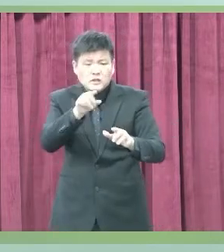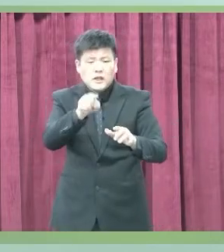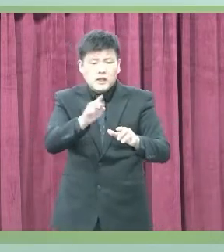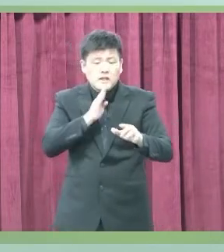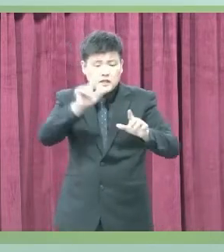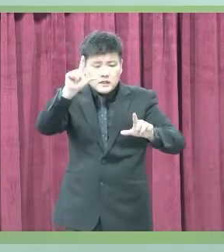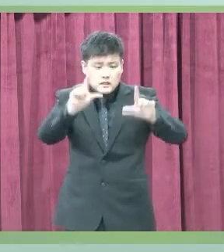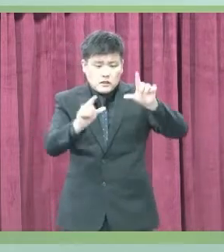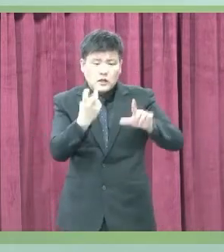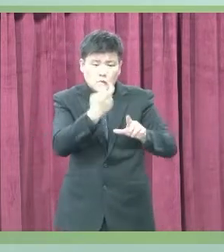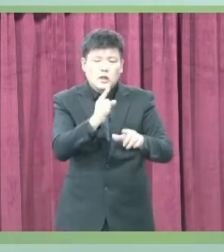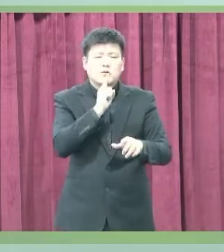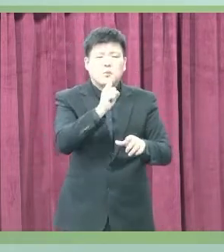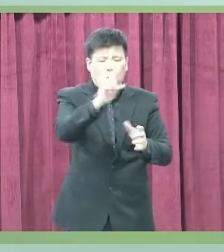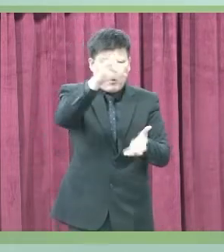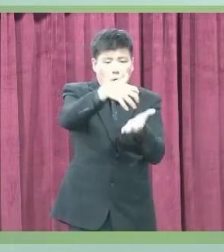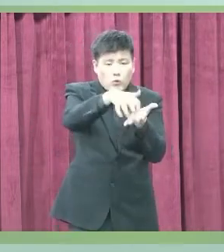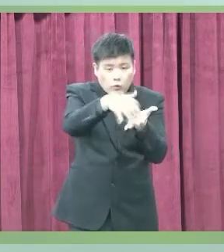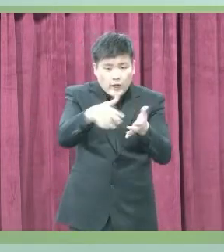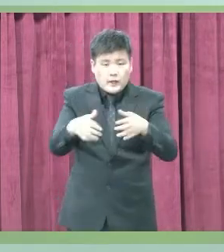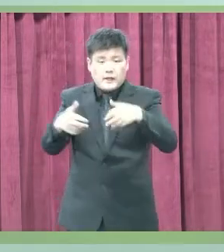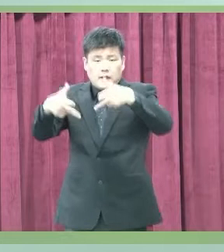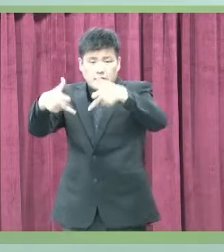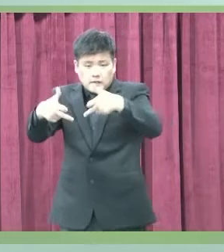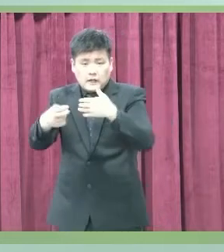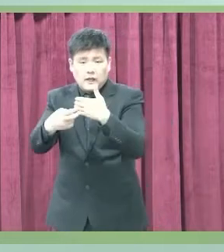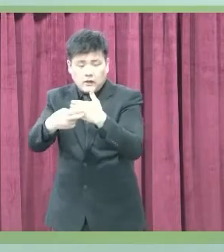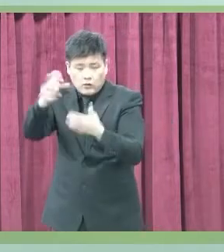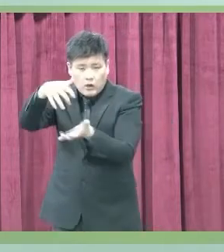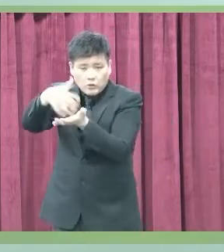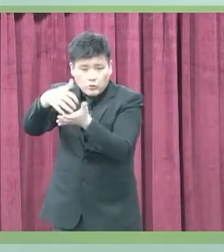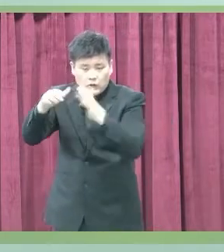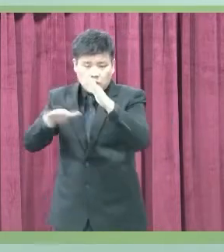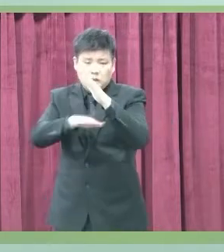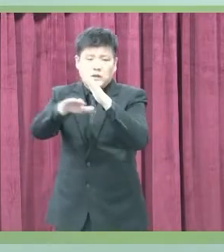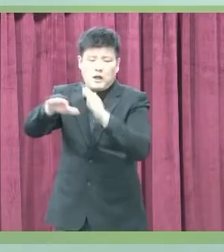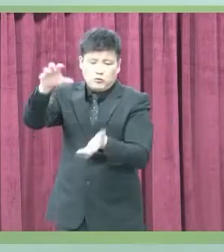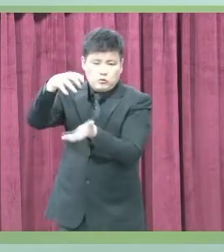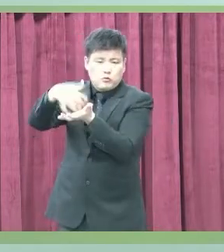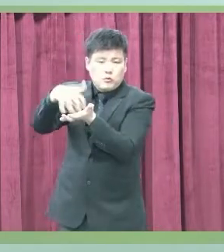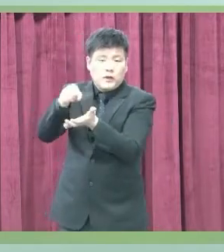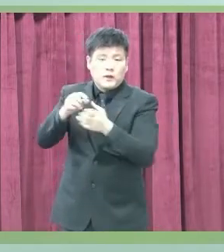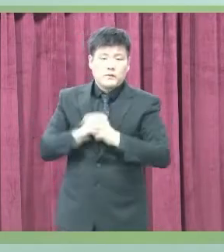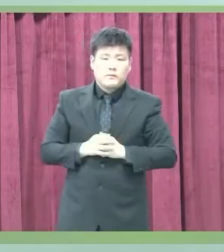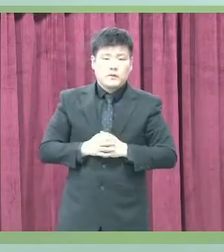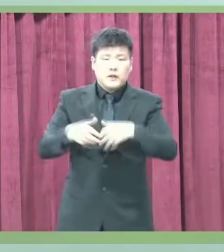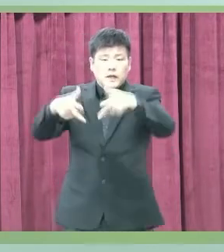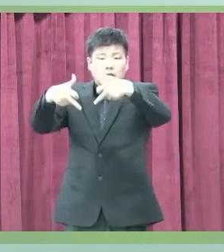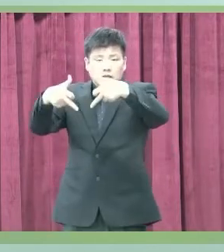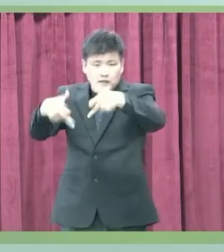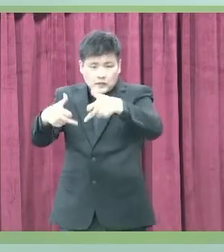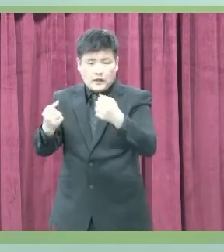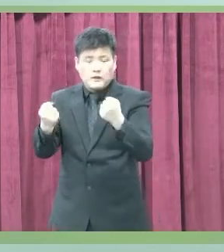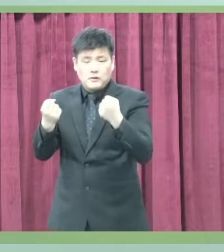실태조사는 보고통계이고 장애인 건강보건 통계는 가곡통계입니다. 그래서 우리 장애인 건강보건 통계가 어떤